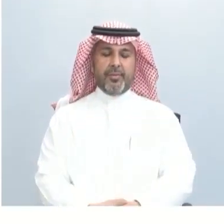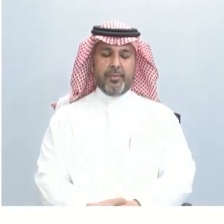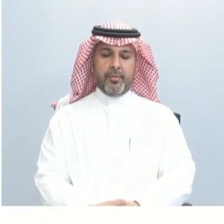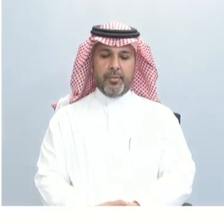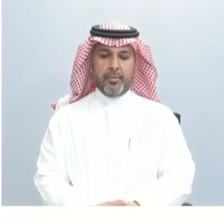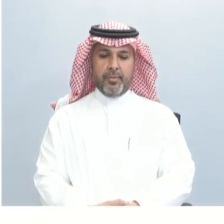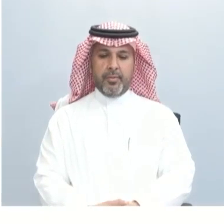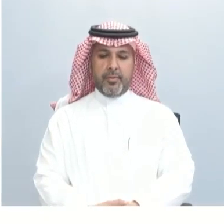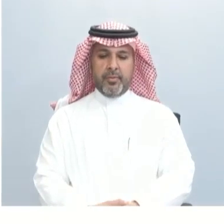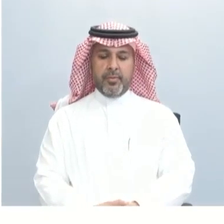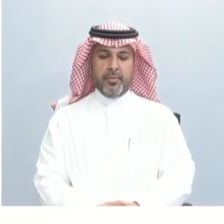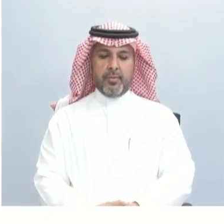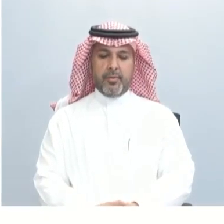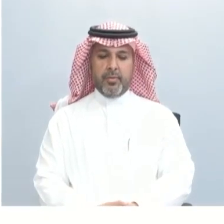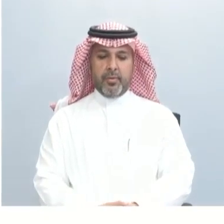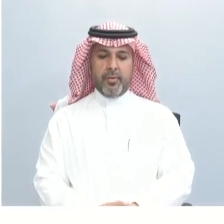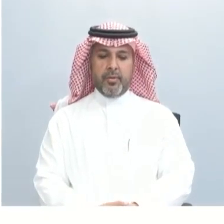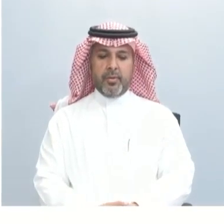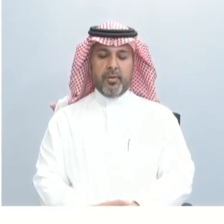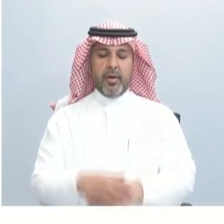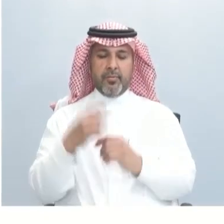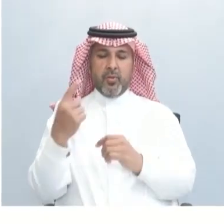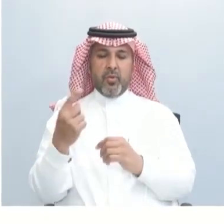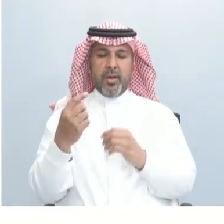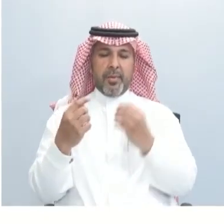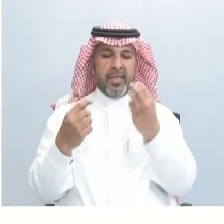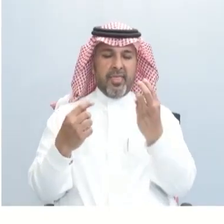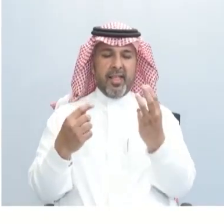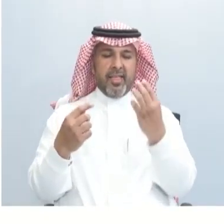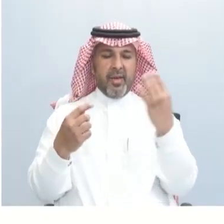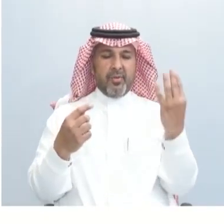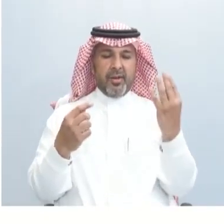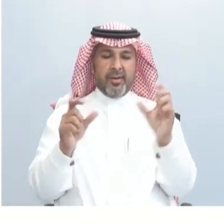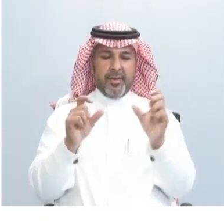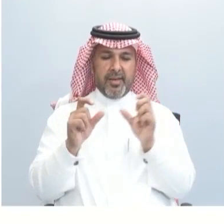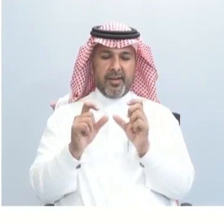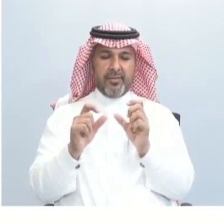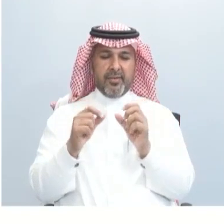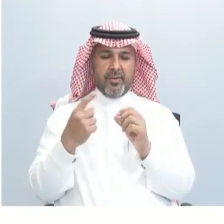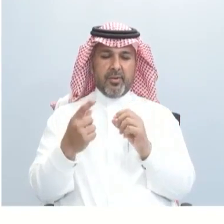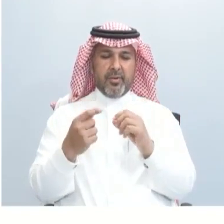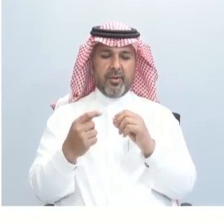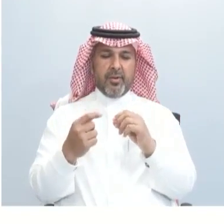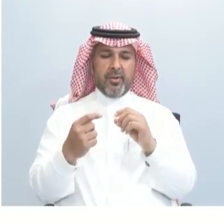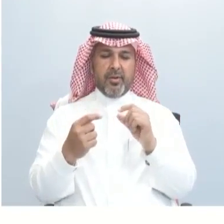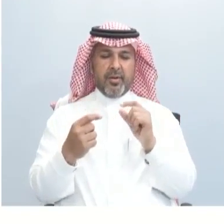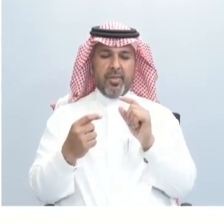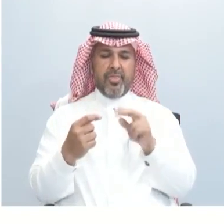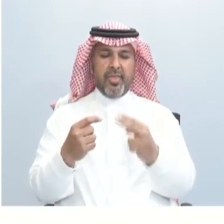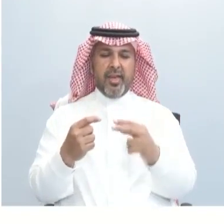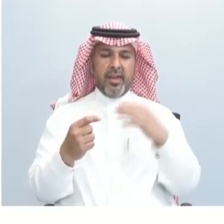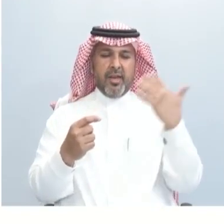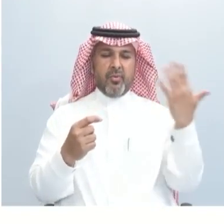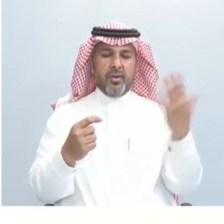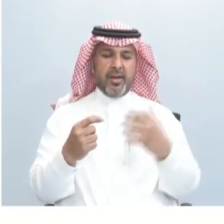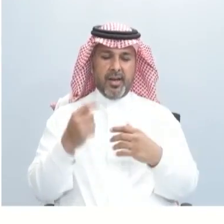والخامسه او ممكن نقول الاولى والثالثه والرابعه او الاولى وال